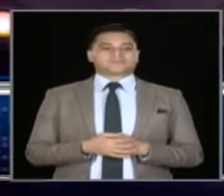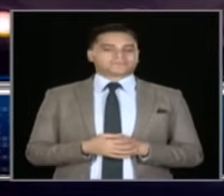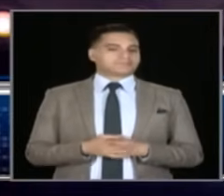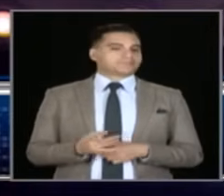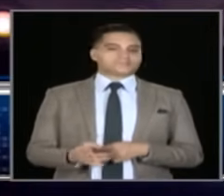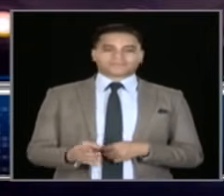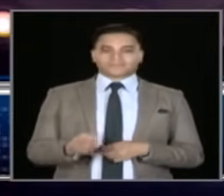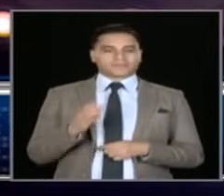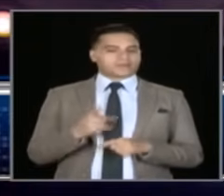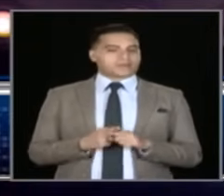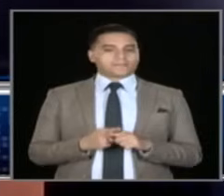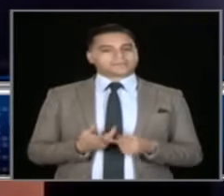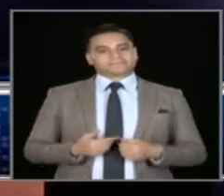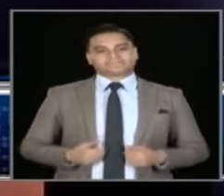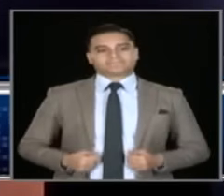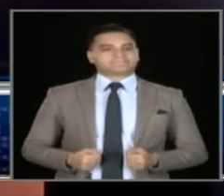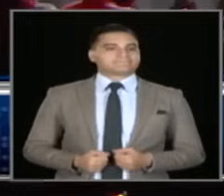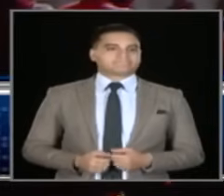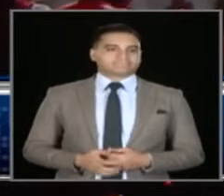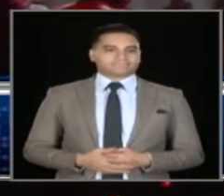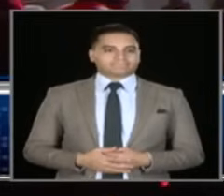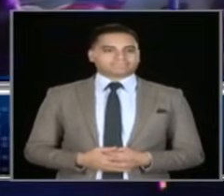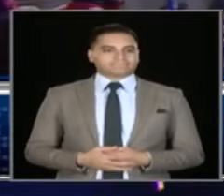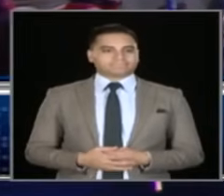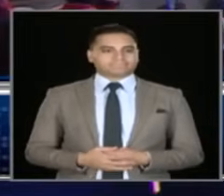زهراء إجابة خاطئة.